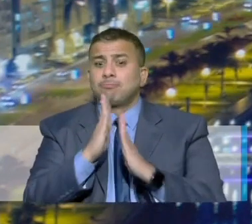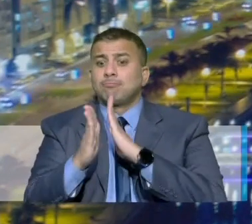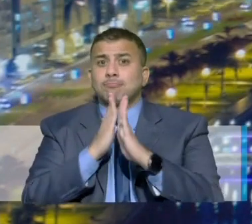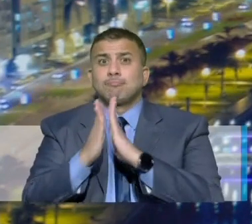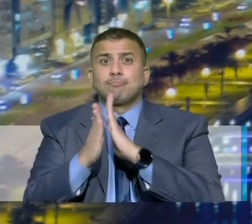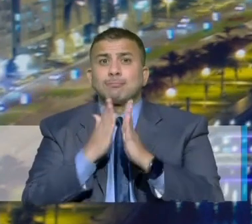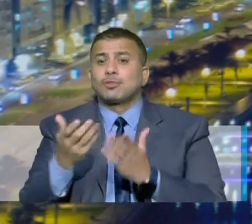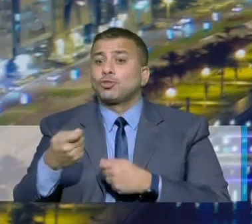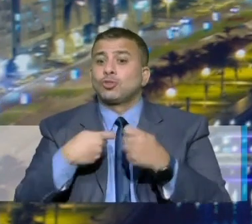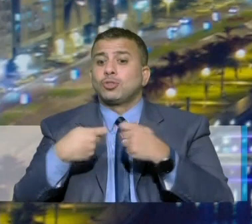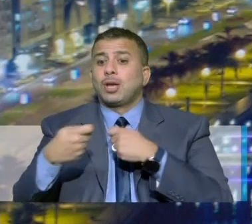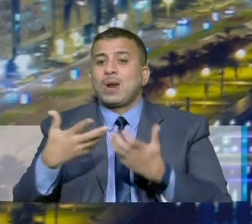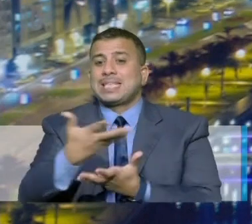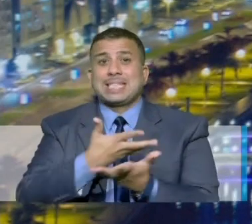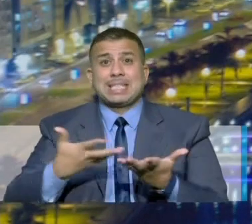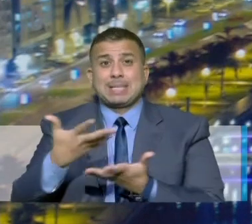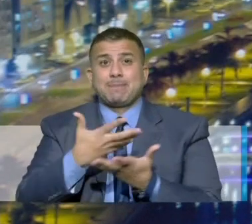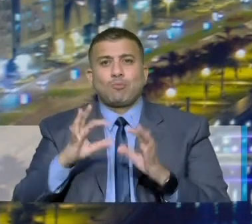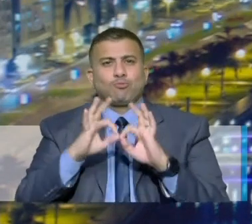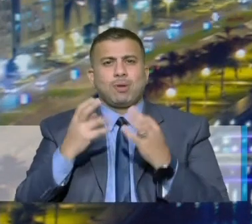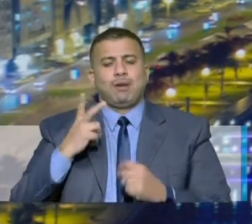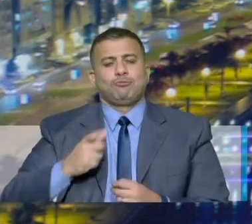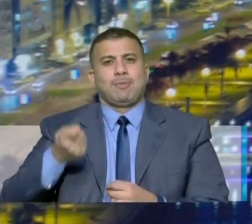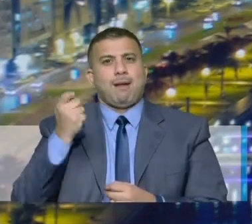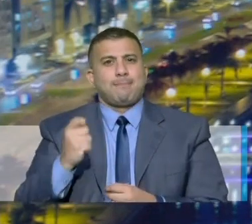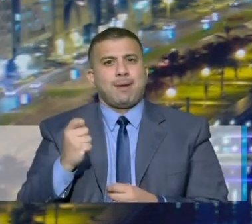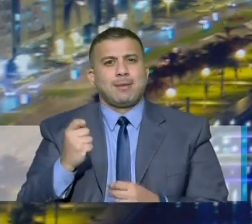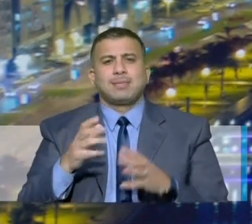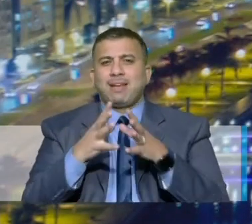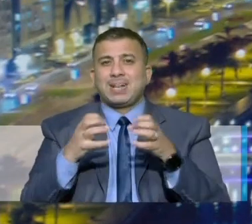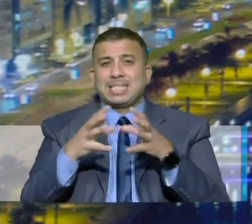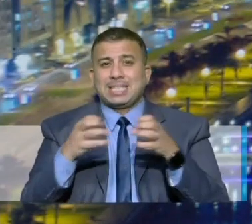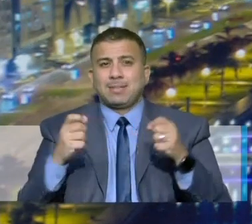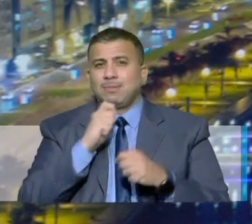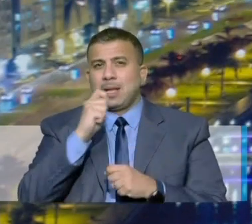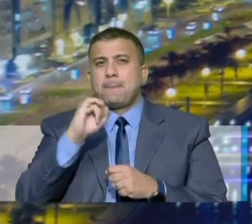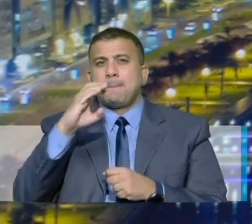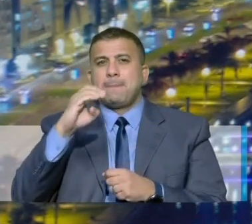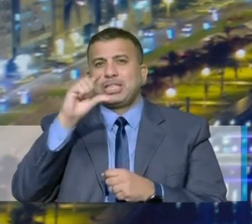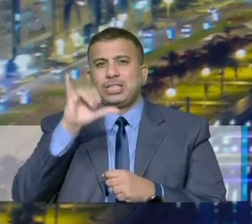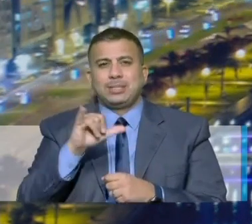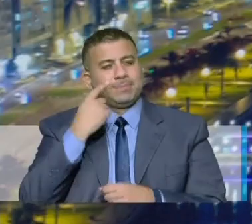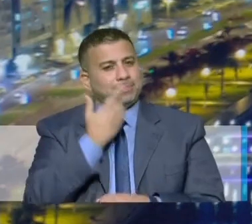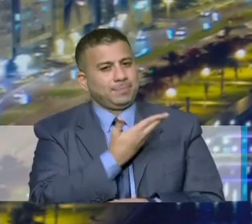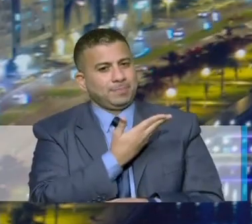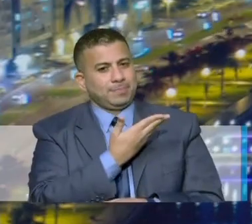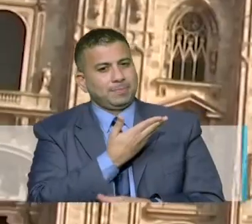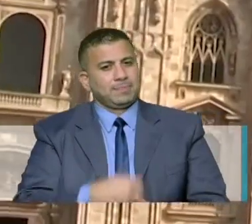المنفعة التجارية والاستثمارية بين مجتمعي الأعمال لدى الجانبين. التفاصيل مع مفدنا مجدي عنبر.